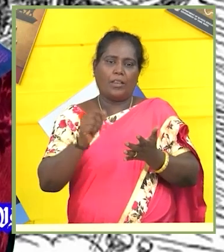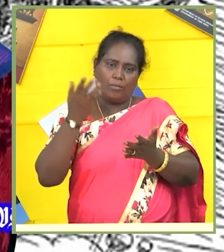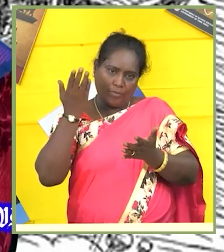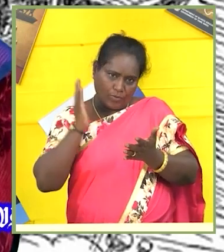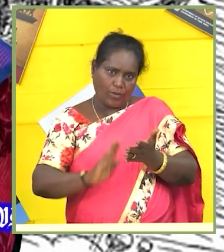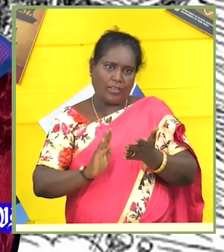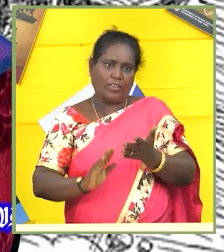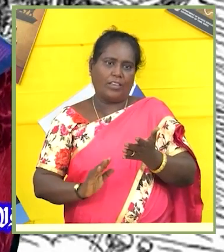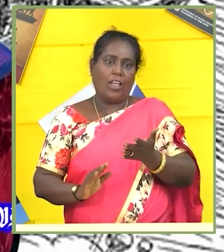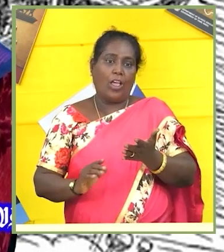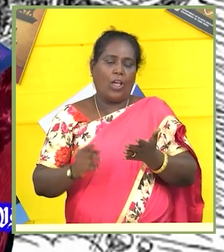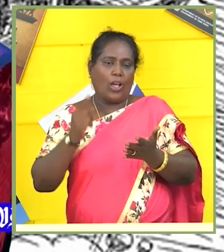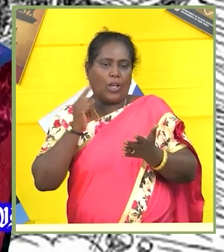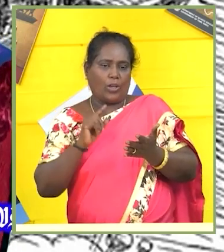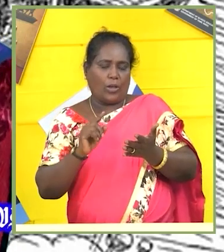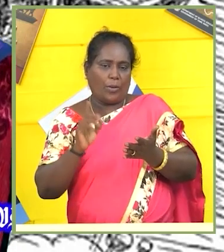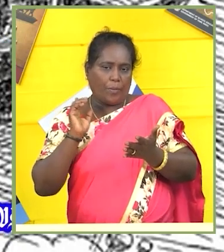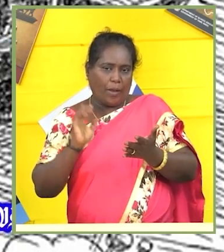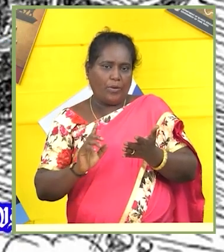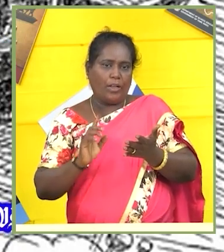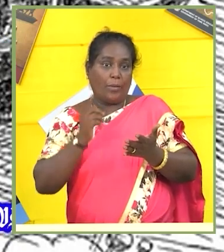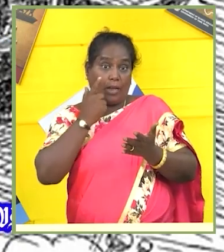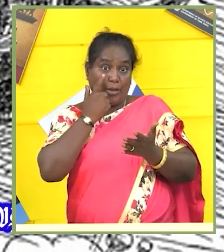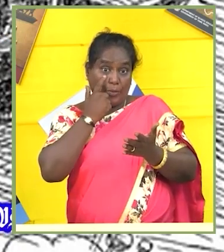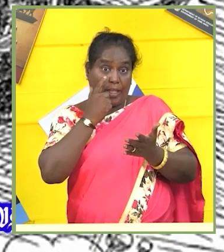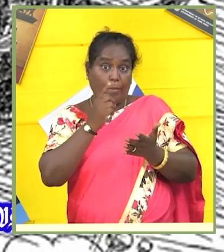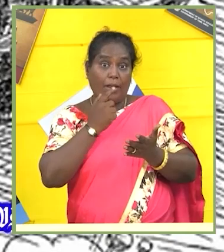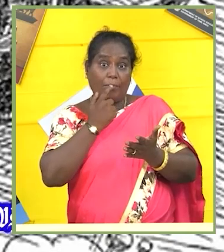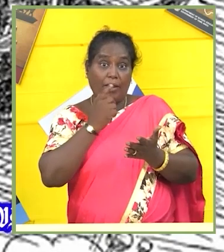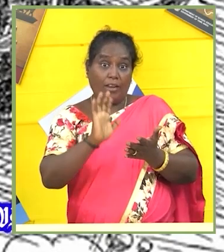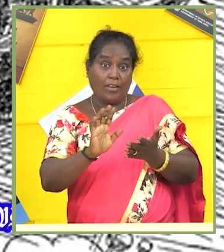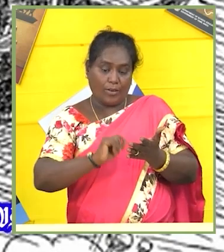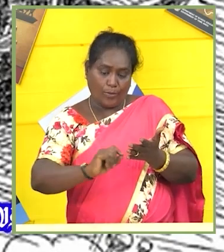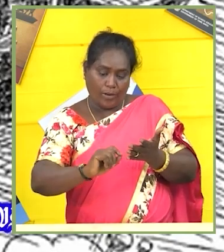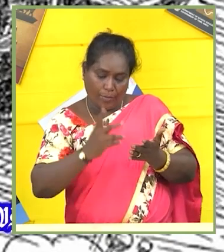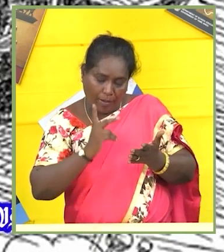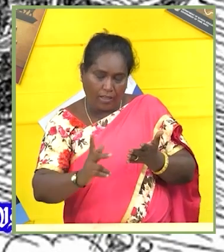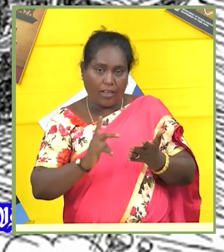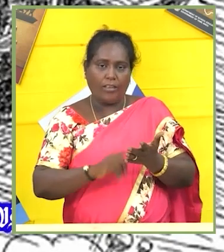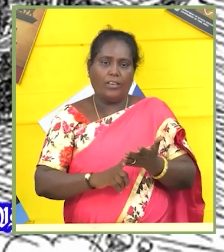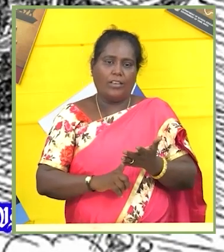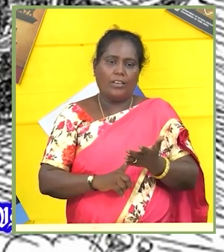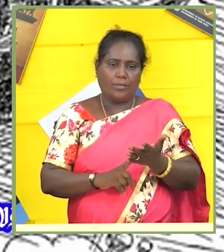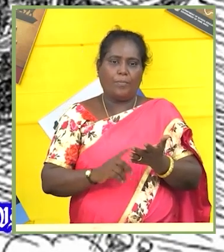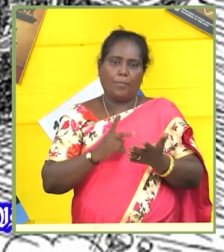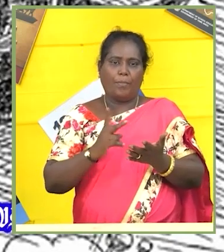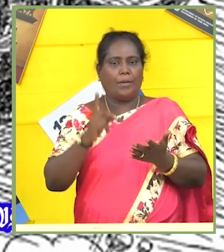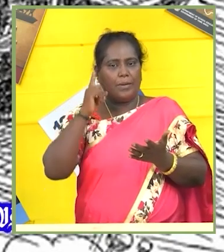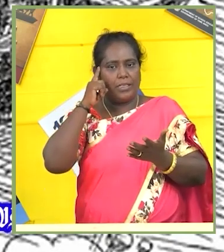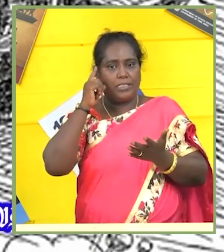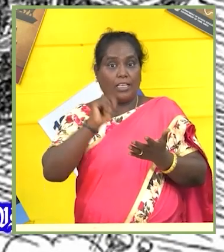செய்திகள் இடம்பெற்றிருக்கு. அது எதெல்லாம் பார்த்தா, ராஜமையரின் கமலாம்மாள் சரித்திரம் நூலிலும்,